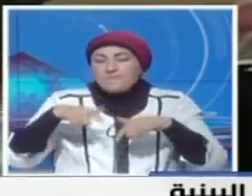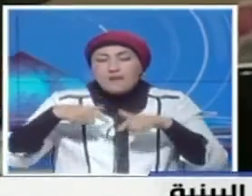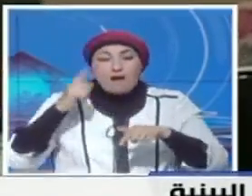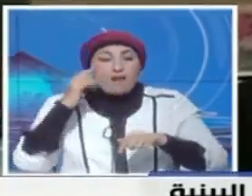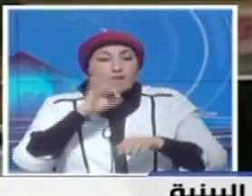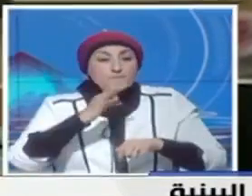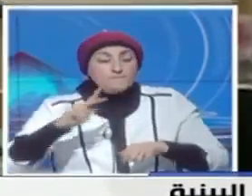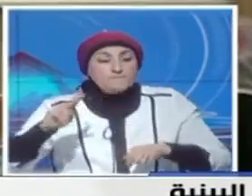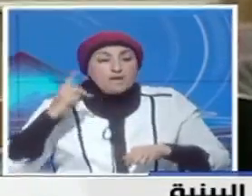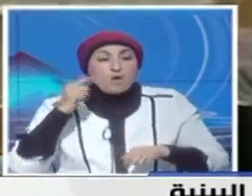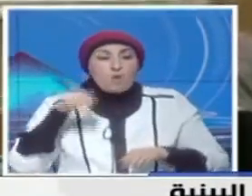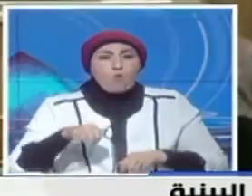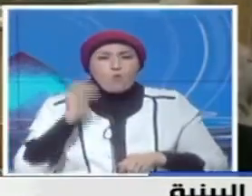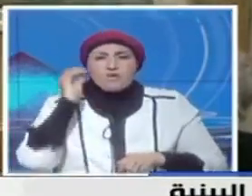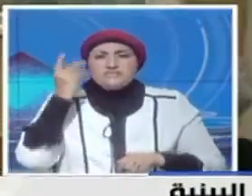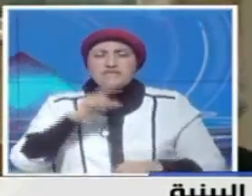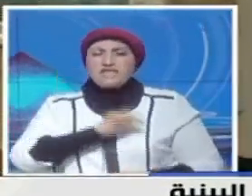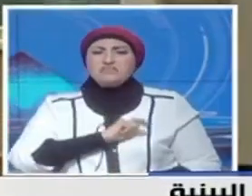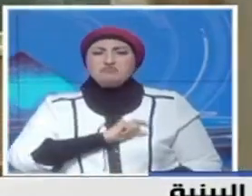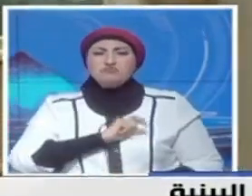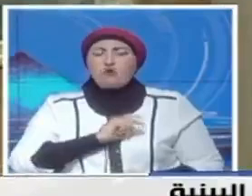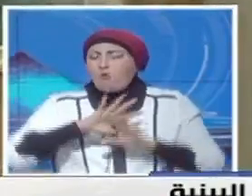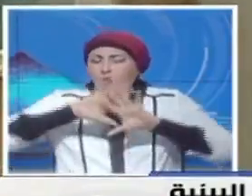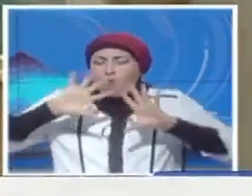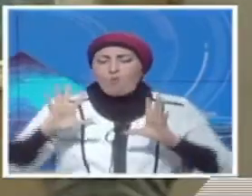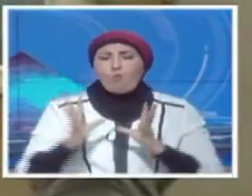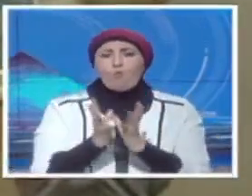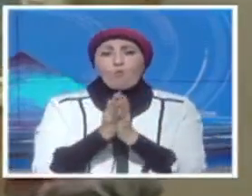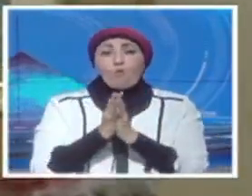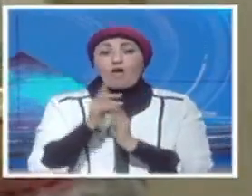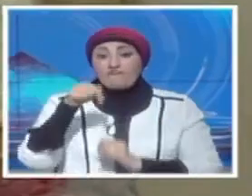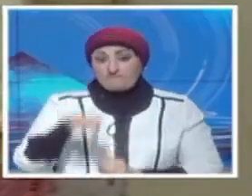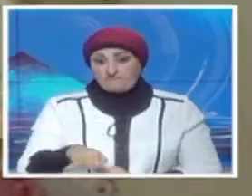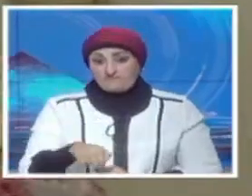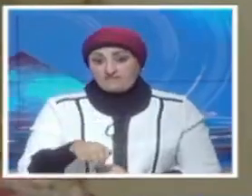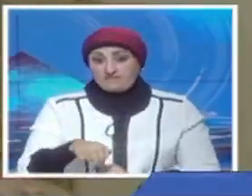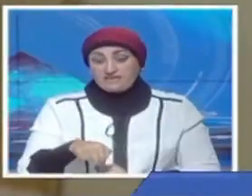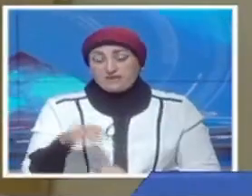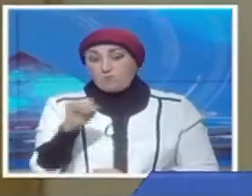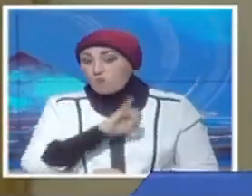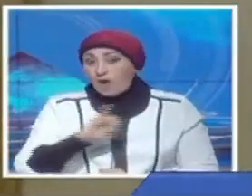ازاي المهارات اللي يكسبها الطالب ومنها كل اللي هي الحقيقة